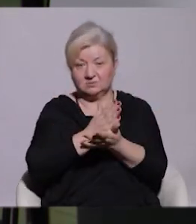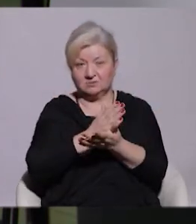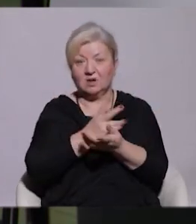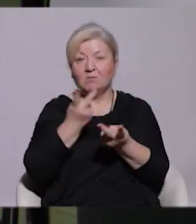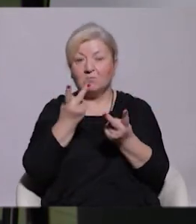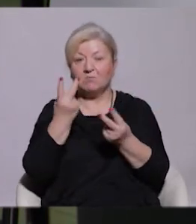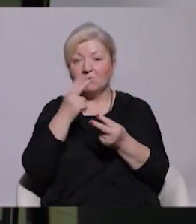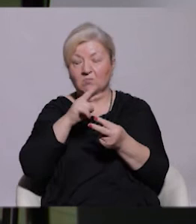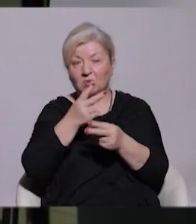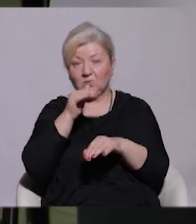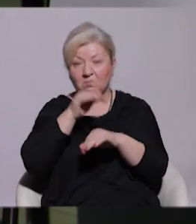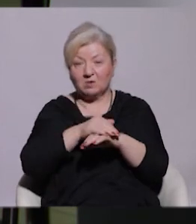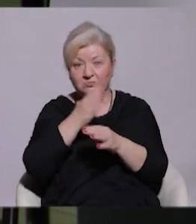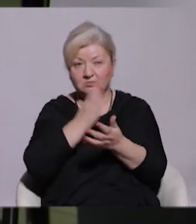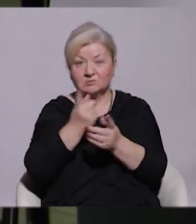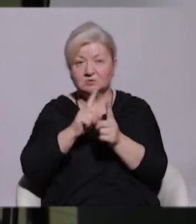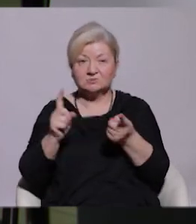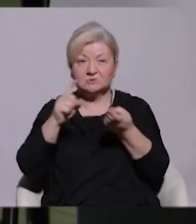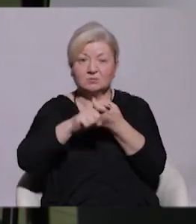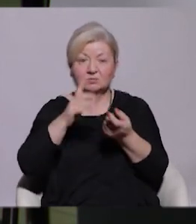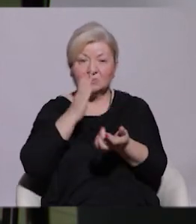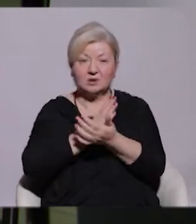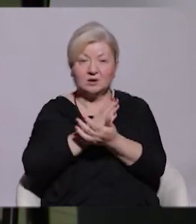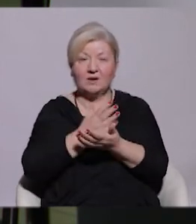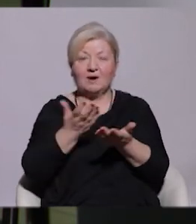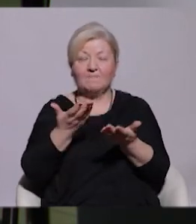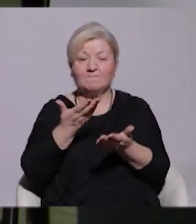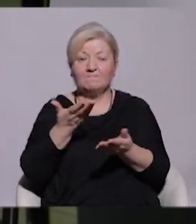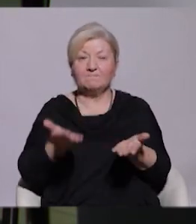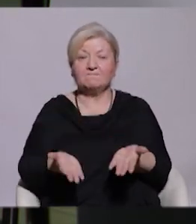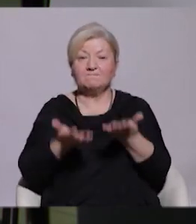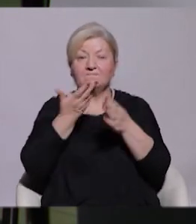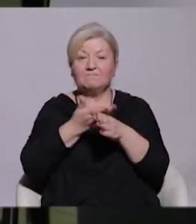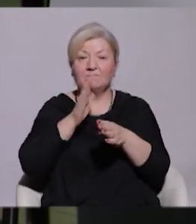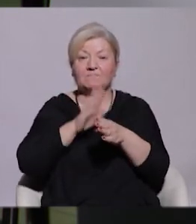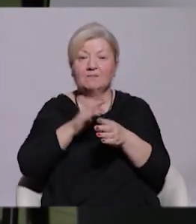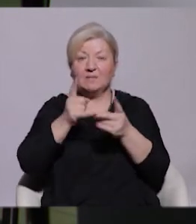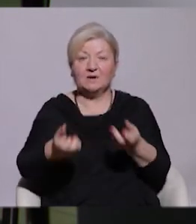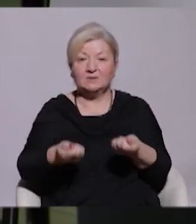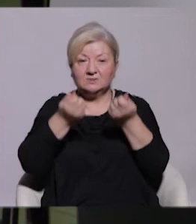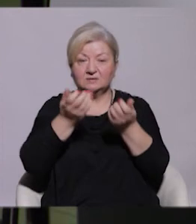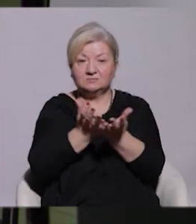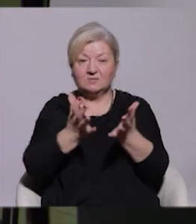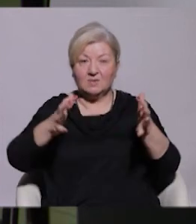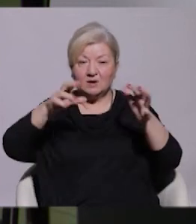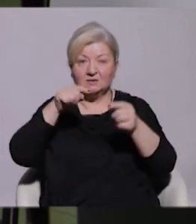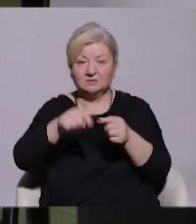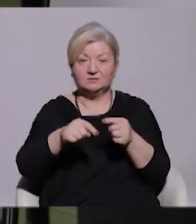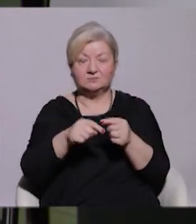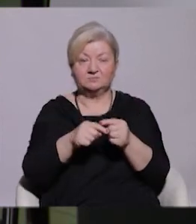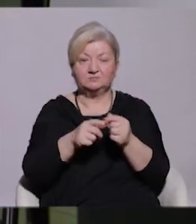მეორე ფაქტორი, რაზეც დამოკიდებული არის მასა თვითონ, მასა მოსული სიგრძის